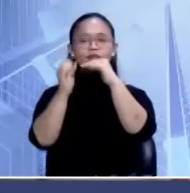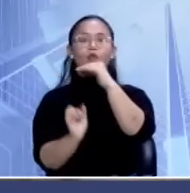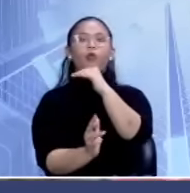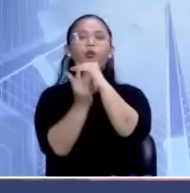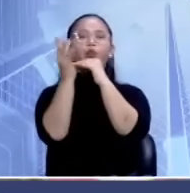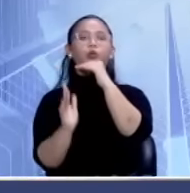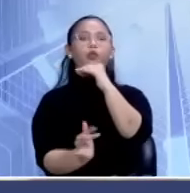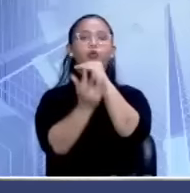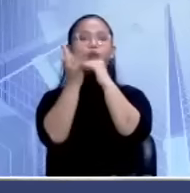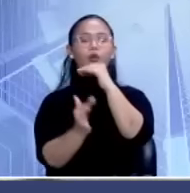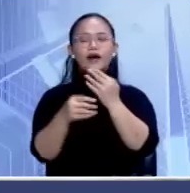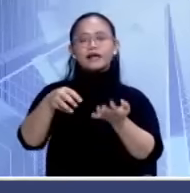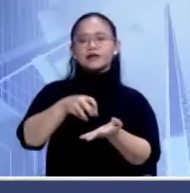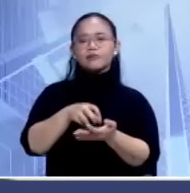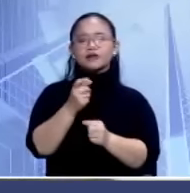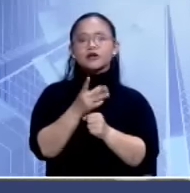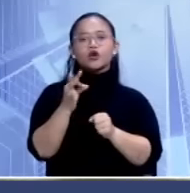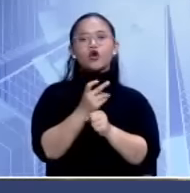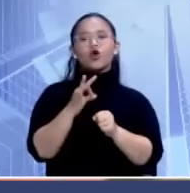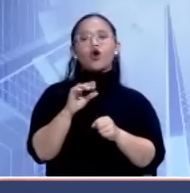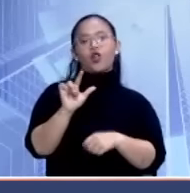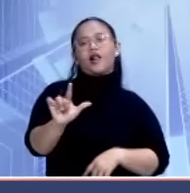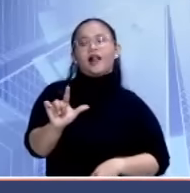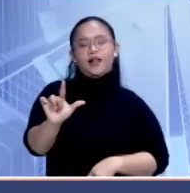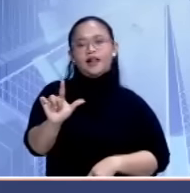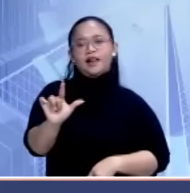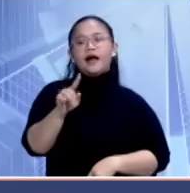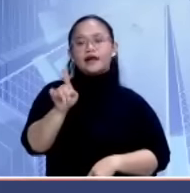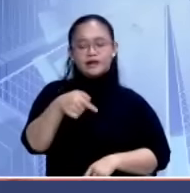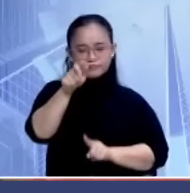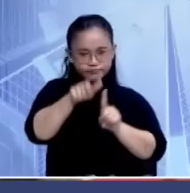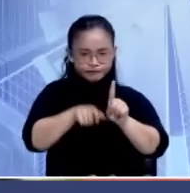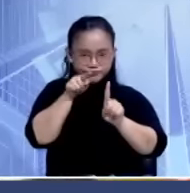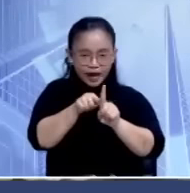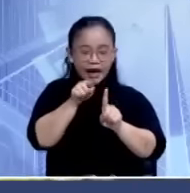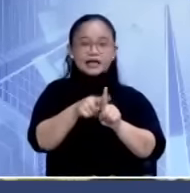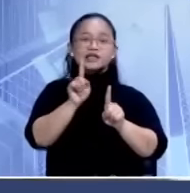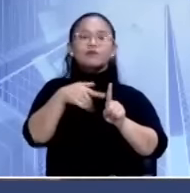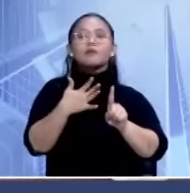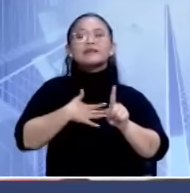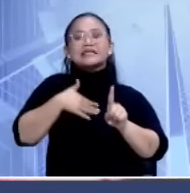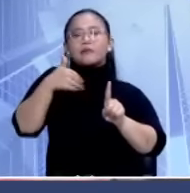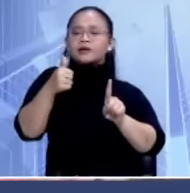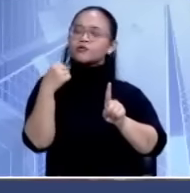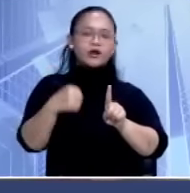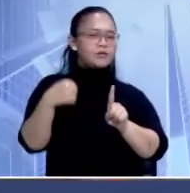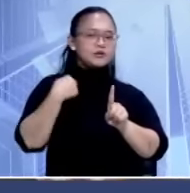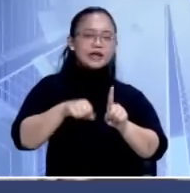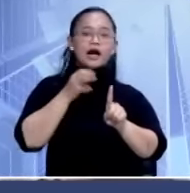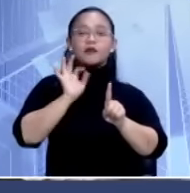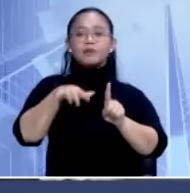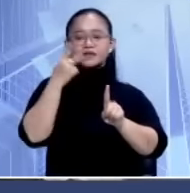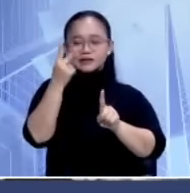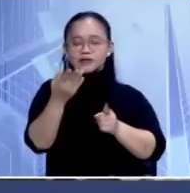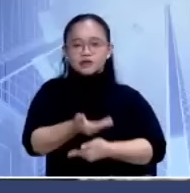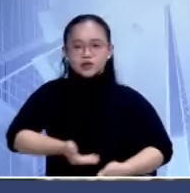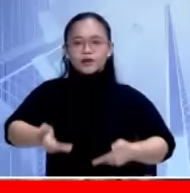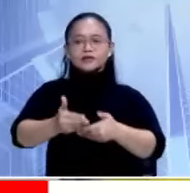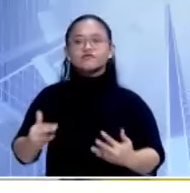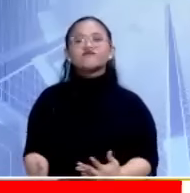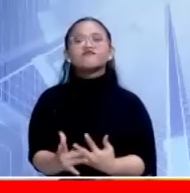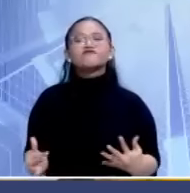Sakti, Grogol, Petamburan, Jakarta Barat. Warga asal Bumiayu, Brebes ini tidak bisa menyelamatkan diri saat api melalap